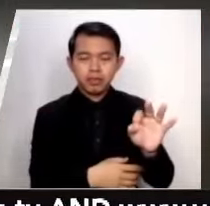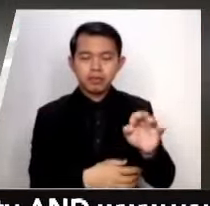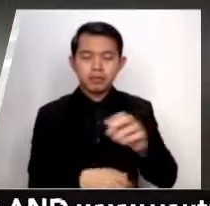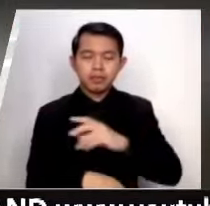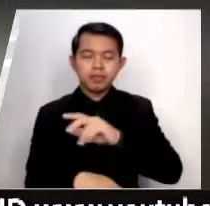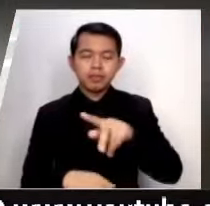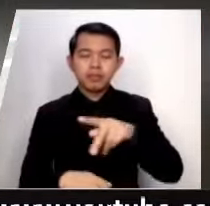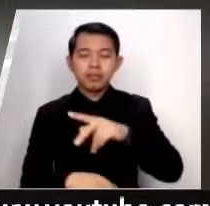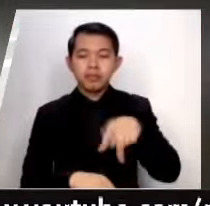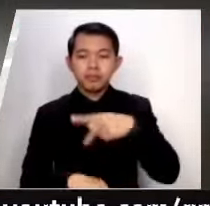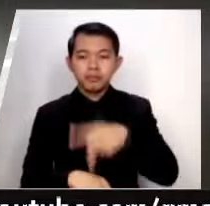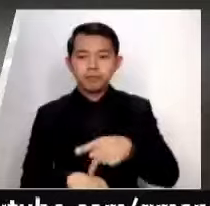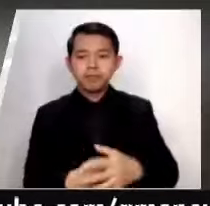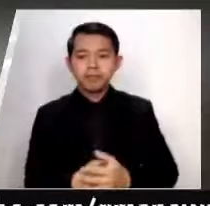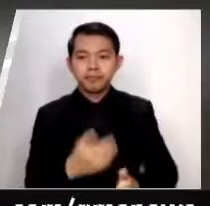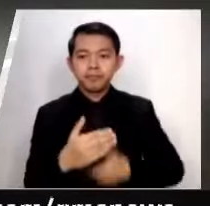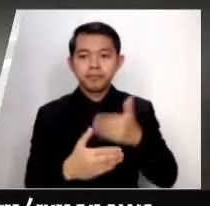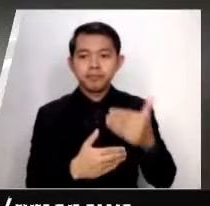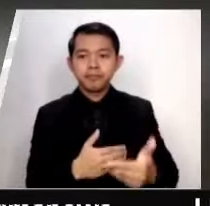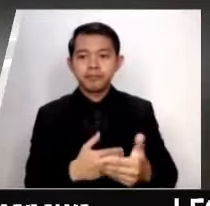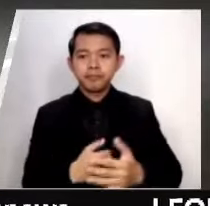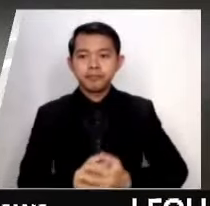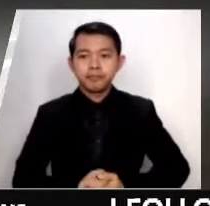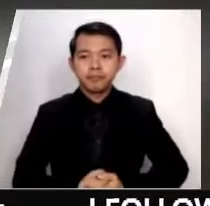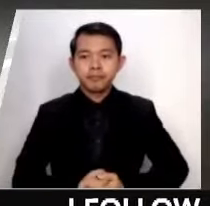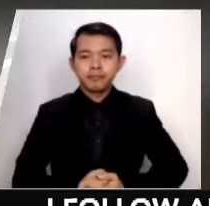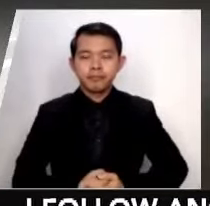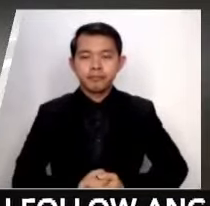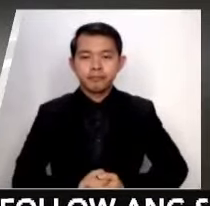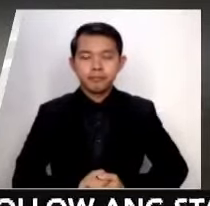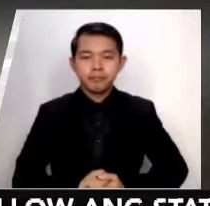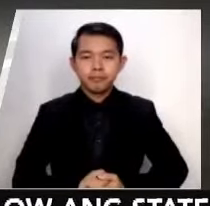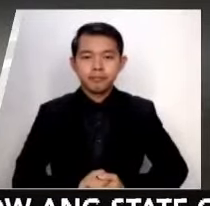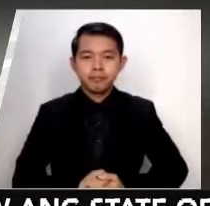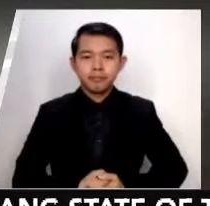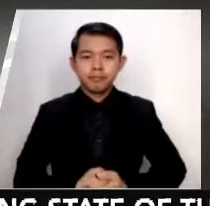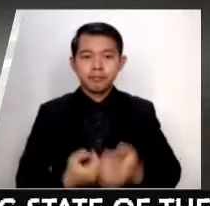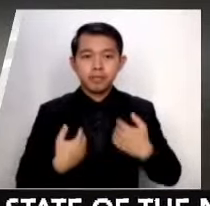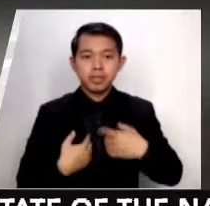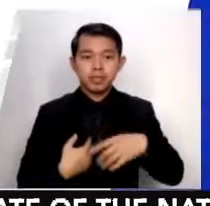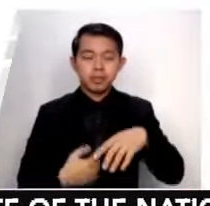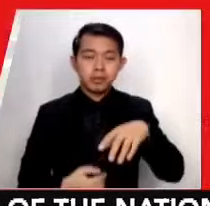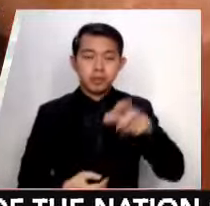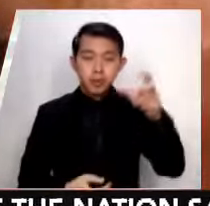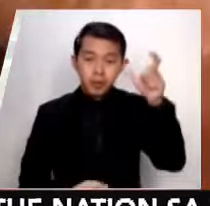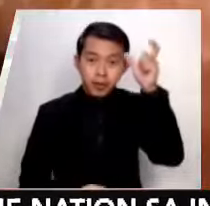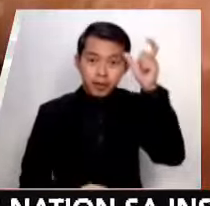Alagang baka sa Sarat, Ilocos Norte, patay matapos tamaan ang kidlat sa gitna ng bukid.